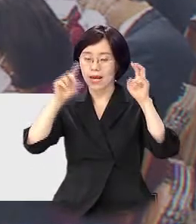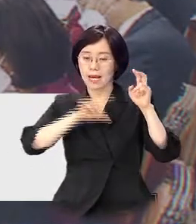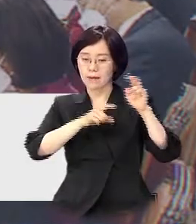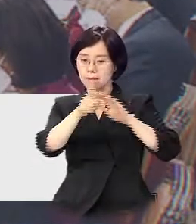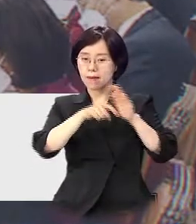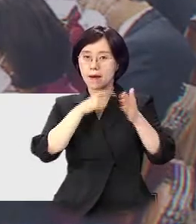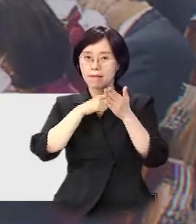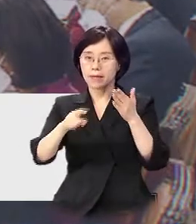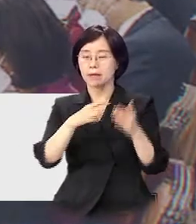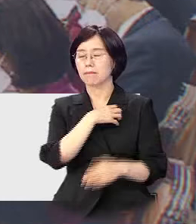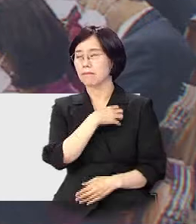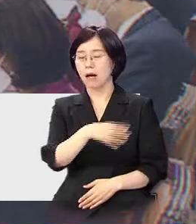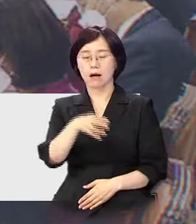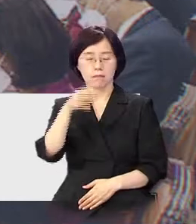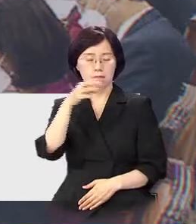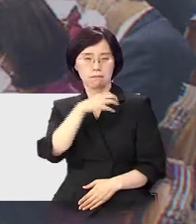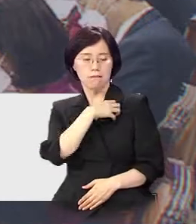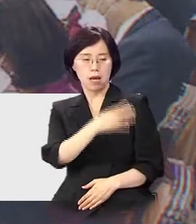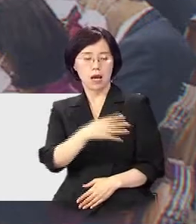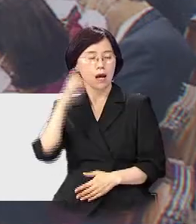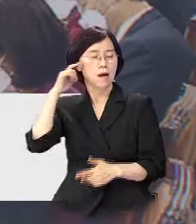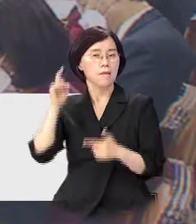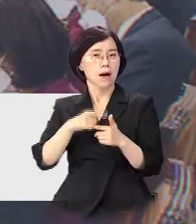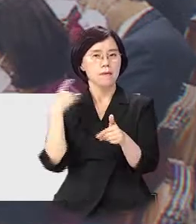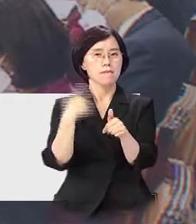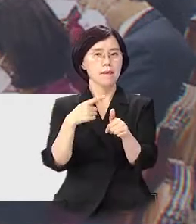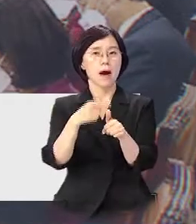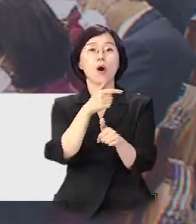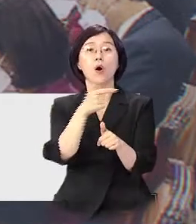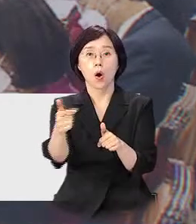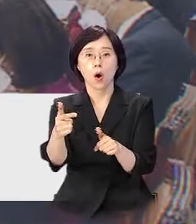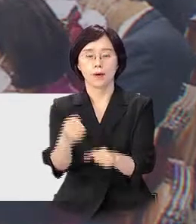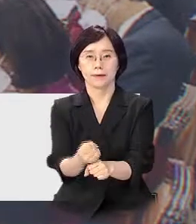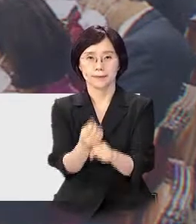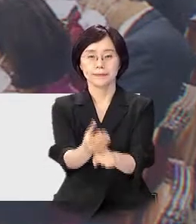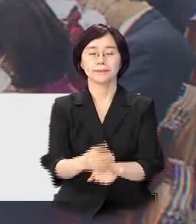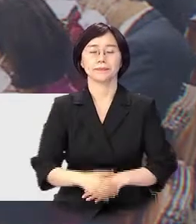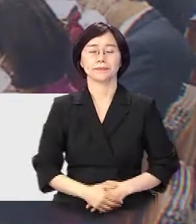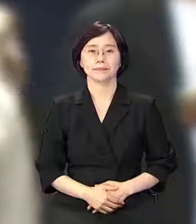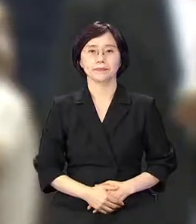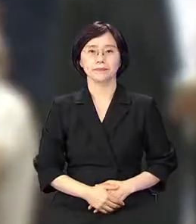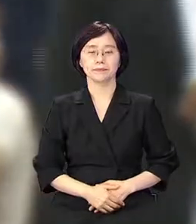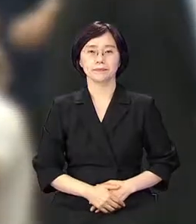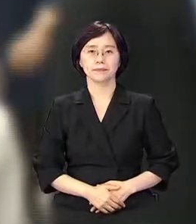도용 피해를 수수방관하고 있다는 질타가 쏟아졌습니다. 박정 기자가 보도합니다.